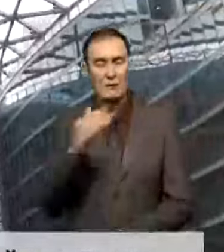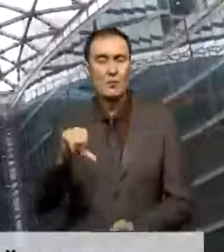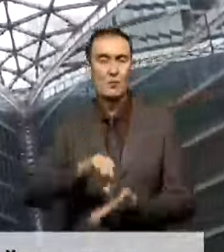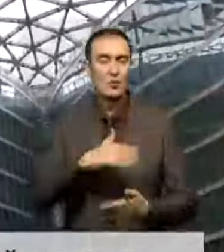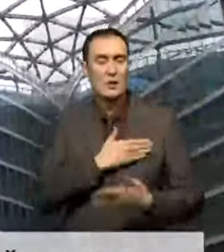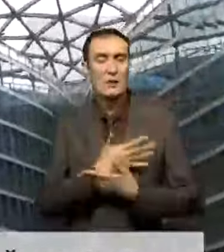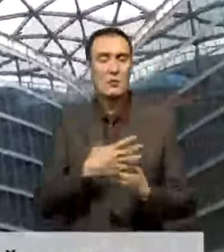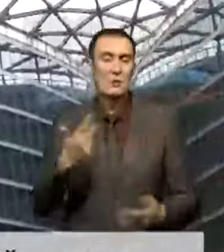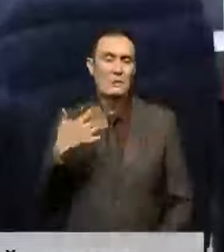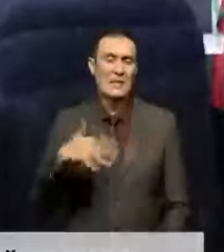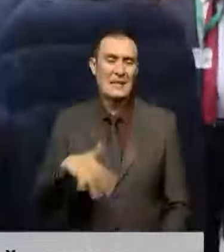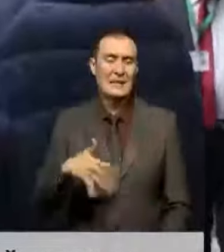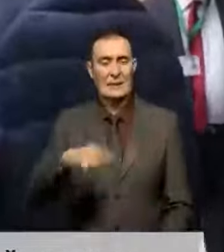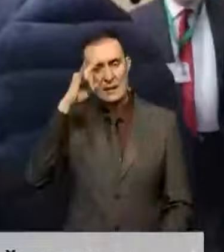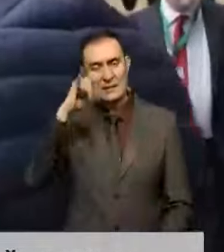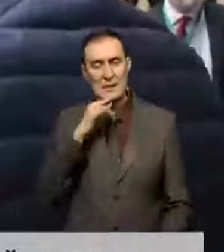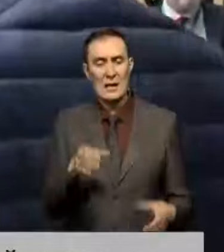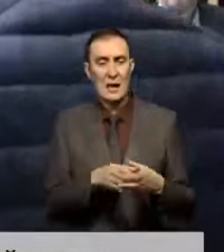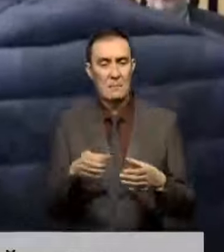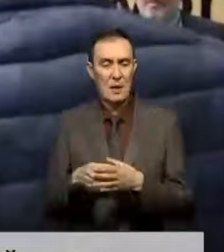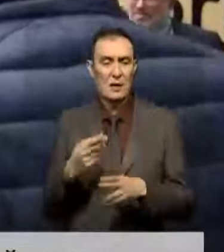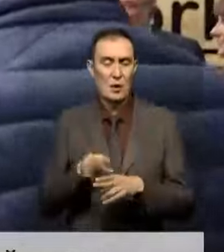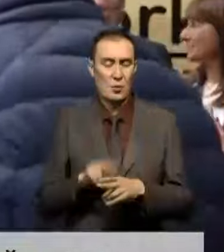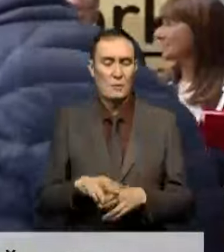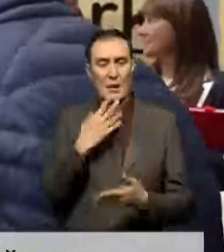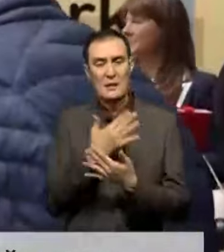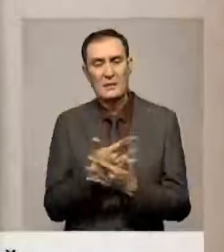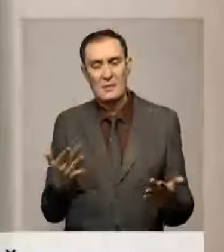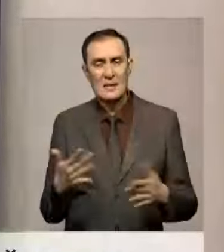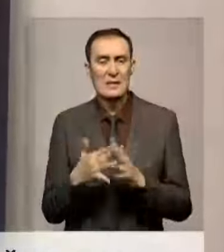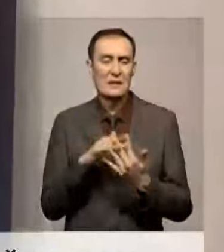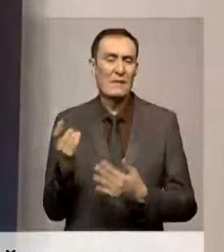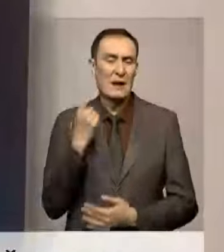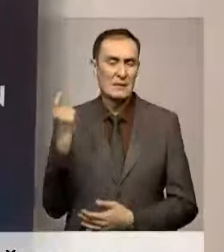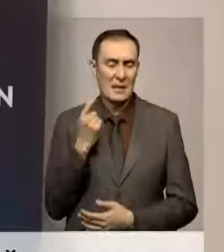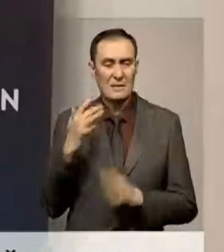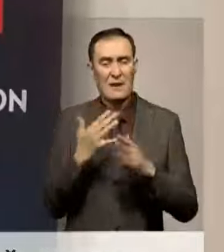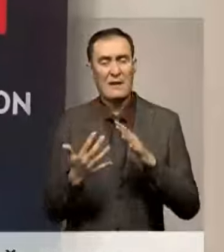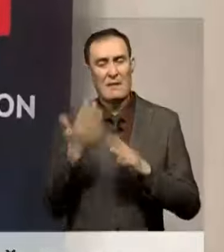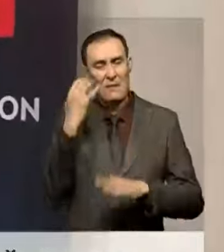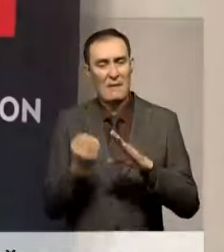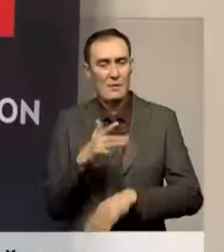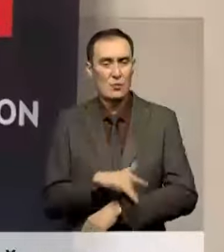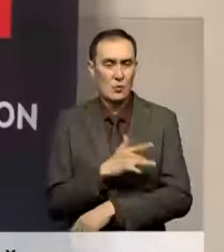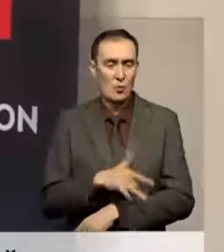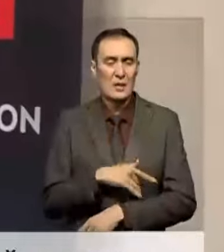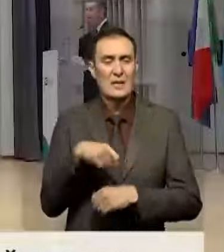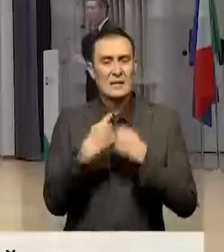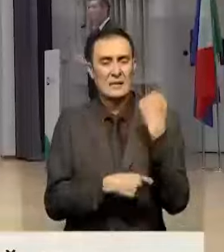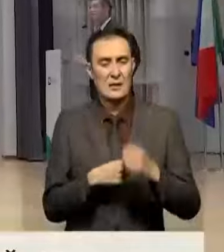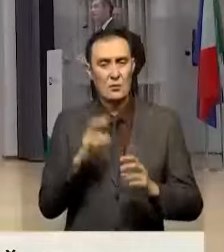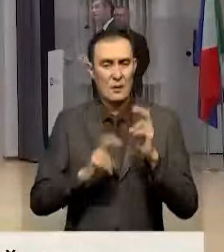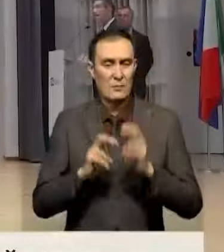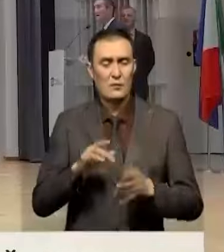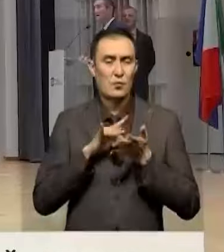приняли участие больше 50 отечественных предприятий, которые представили сферы сельского хозяйства, нефтесервисных услуг, текстильную